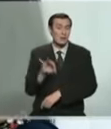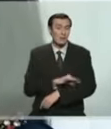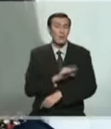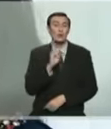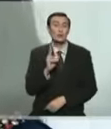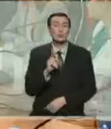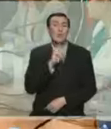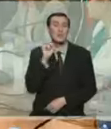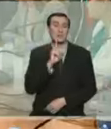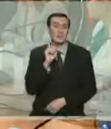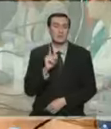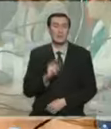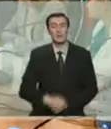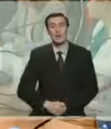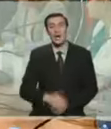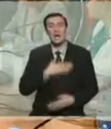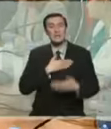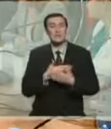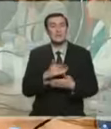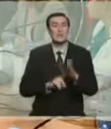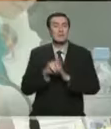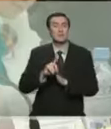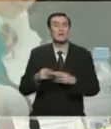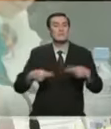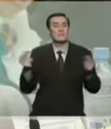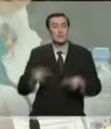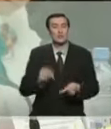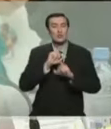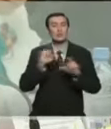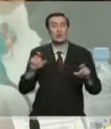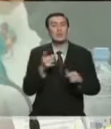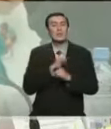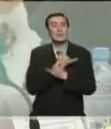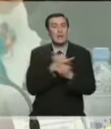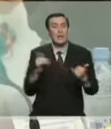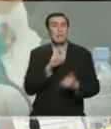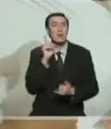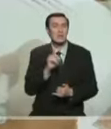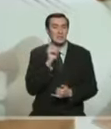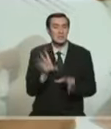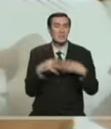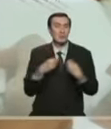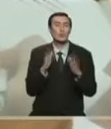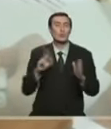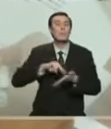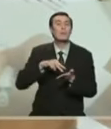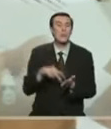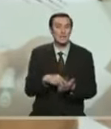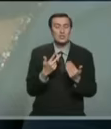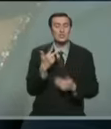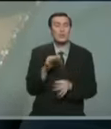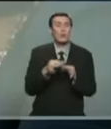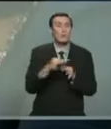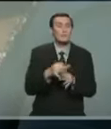когда в студенческие годы. А еще активисты намерены запустить в ЗАГСах страны школы для молодоженов, но пока только намерены. Сегодня три